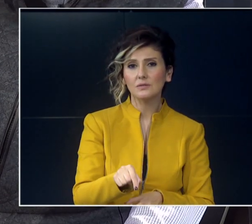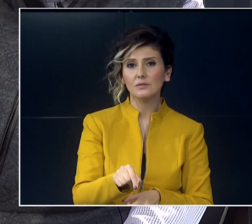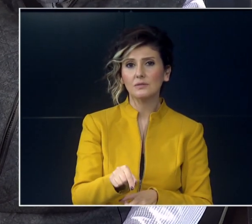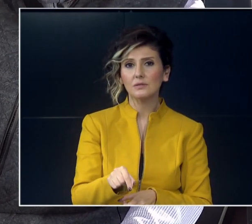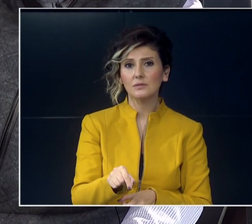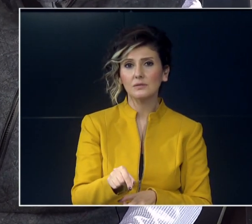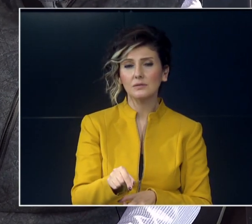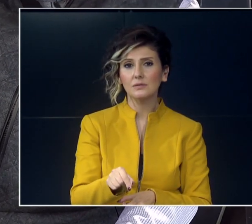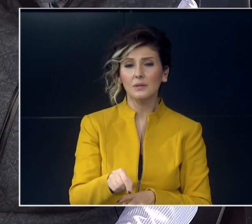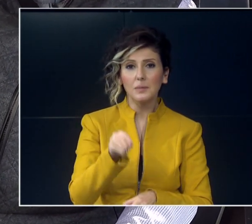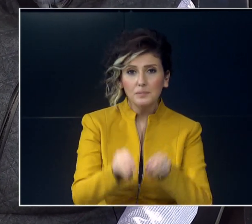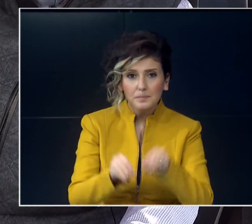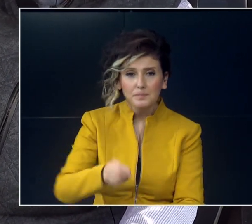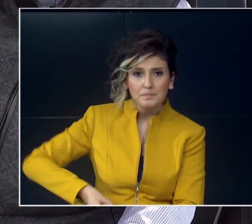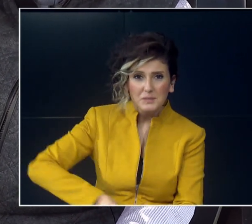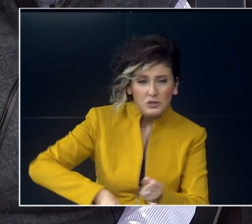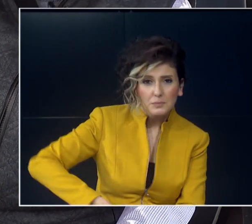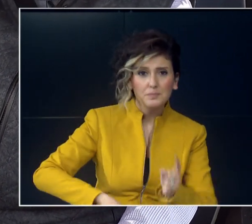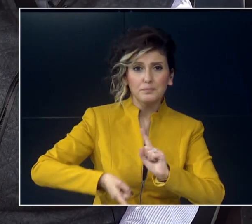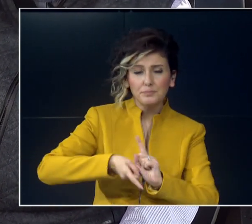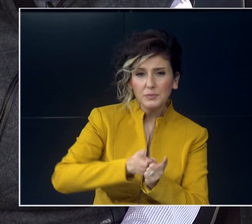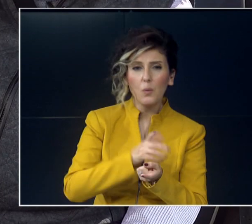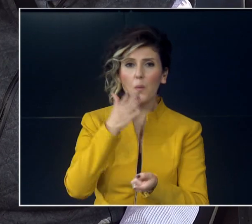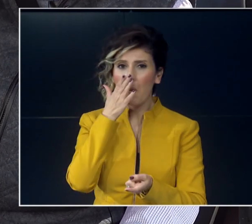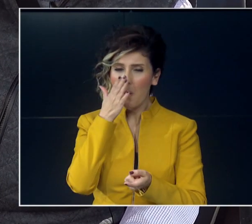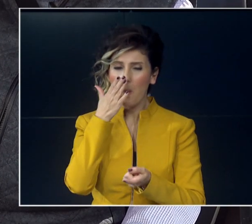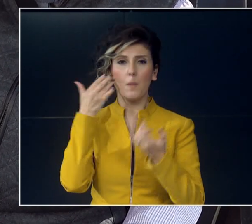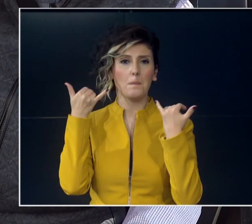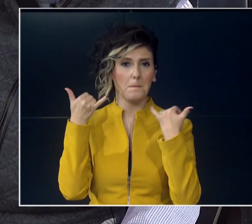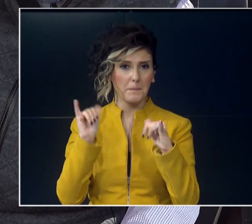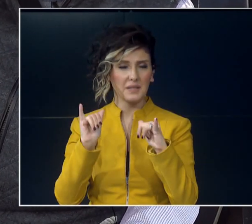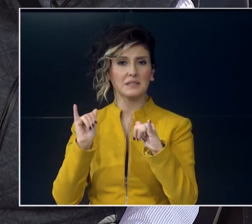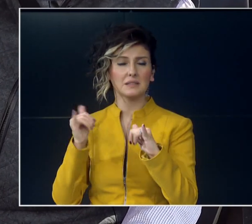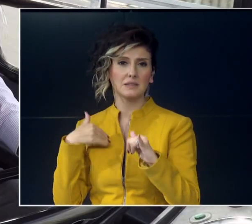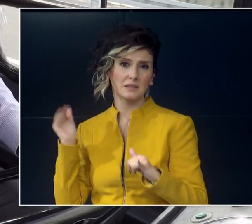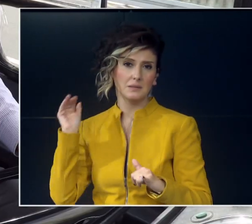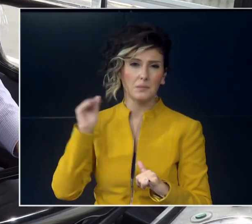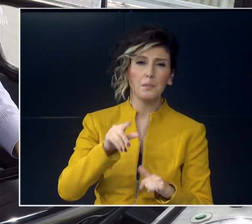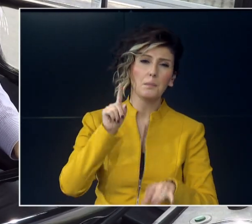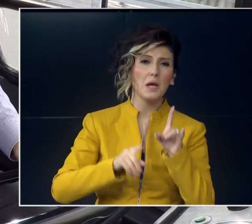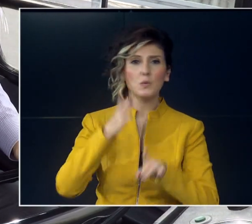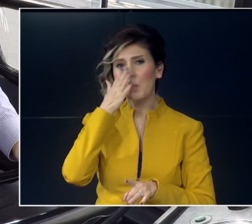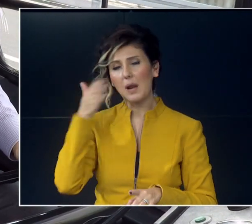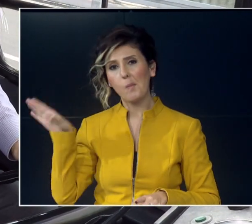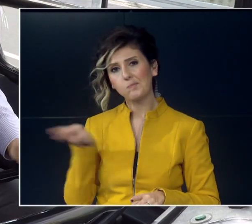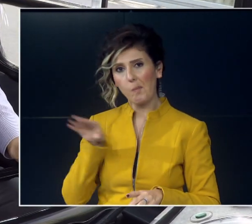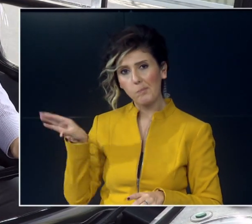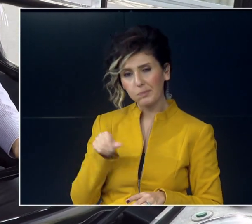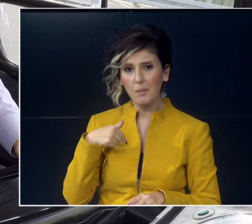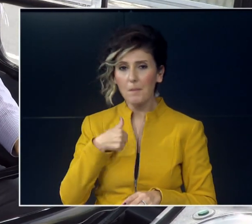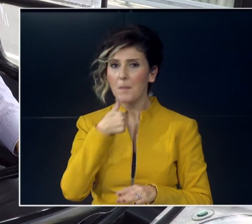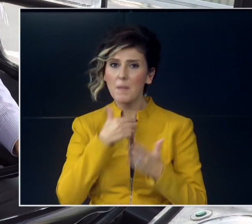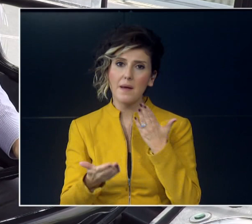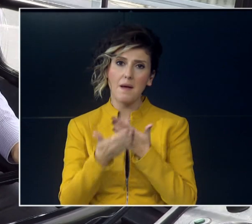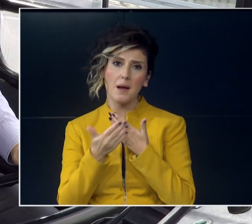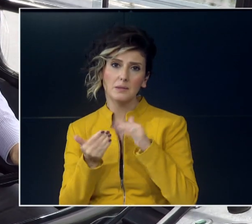biçmek için, ekmek için okuldan çıkınca bazen de okula gitmezdim. Gider babama